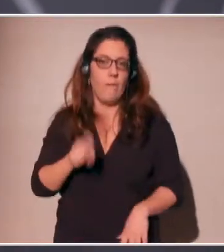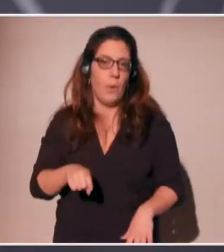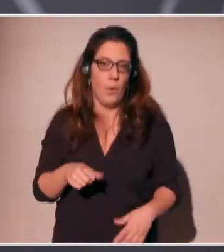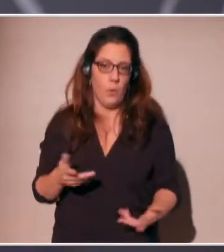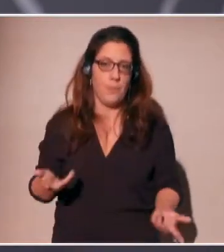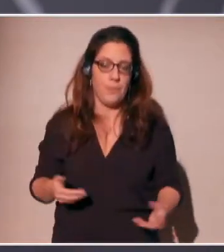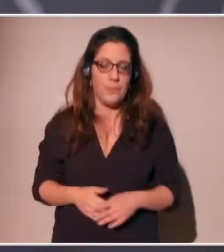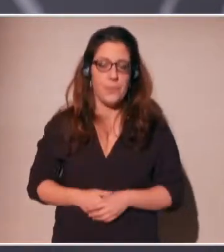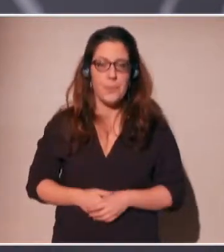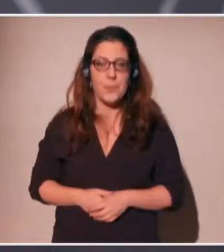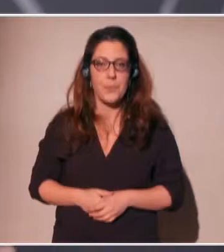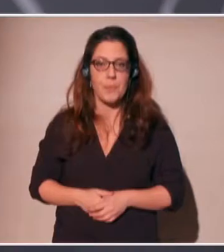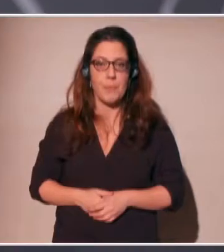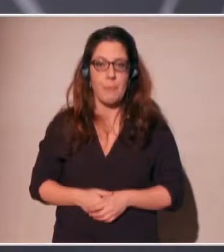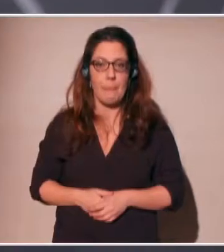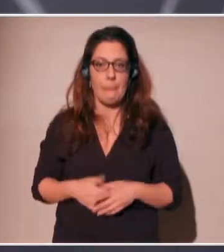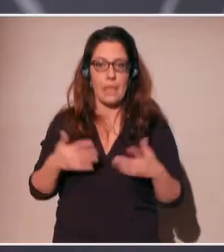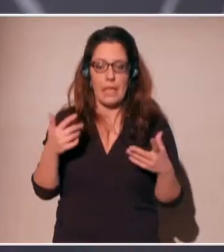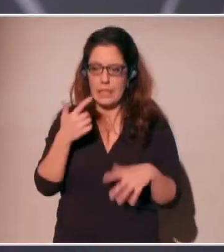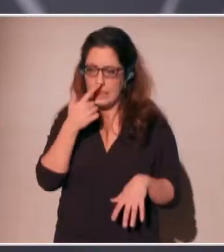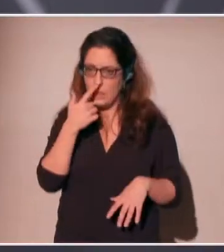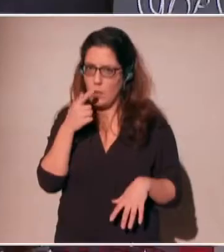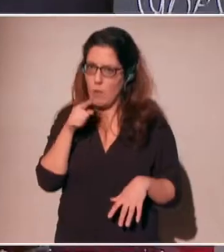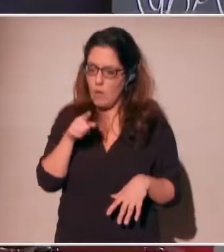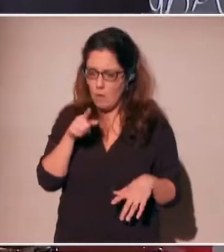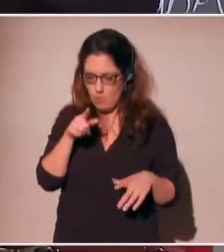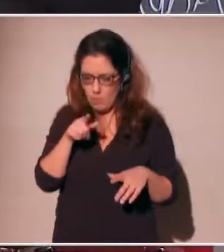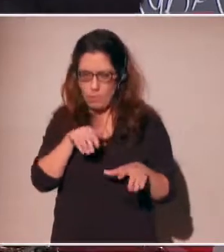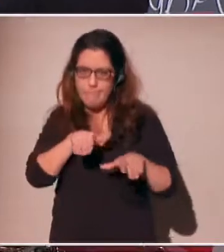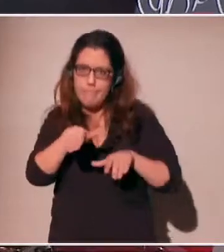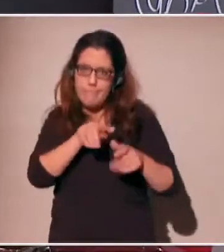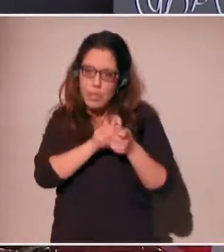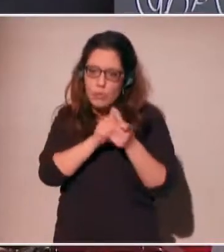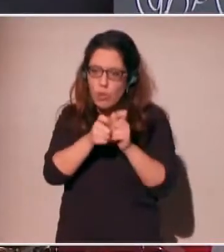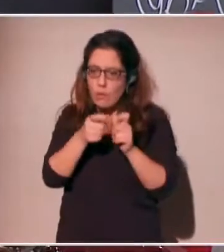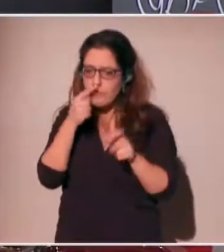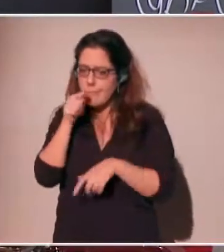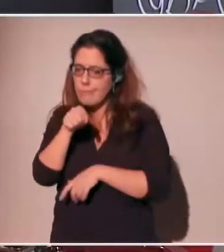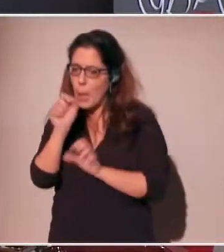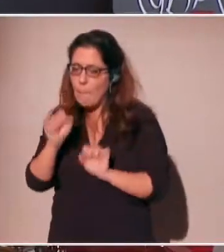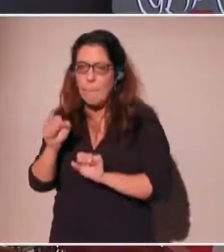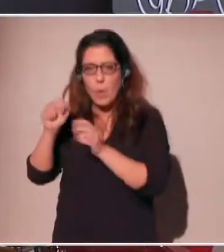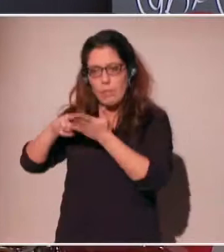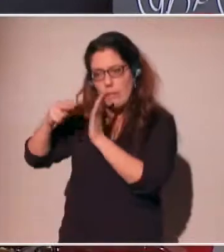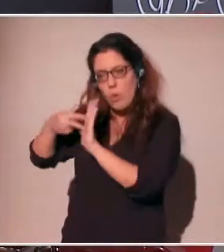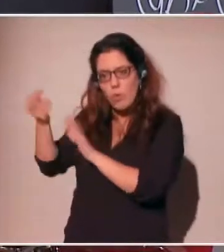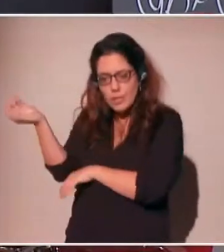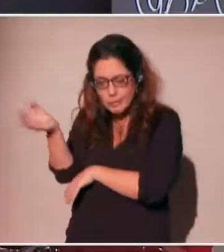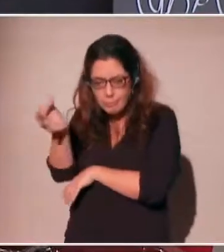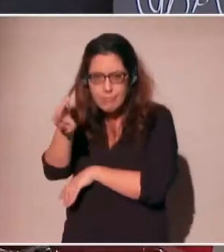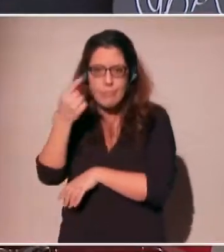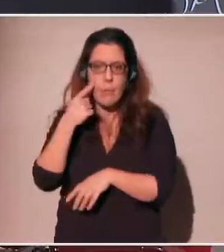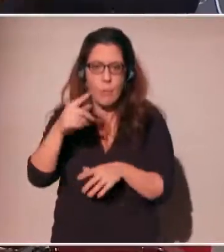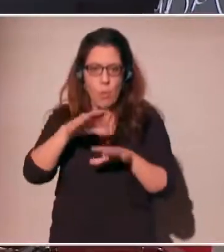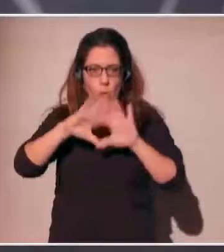et qu'il y avait là beaucoup d'opportunités d'y insérer la technologie afin d'améliorer le système